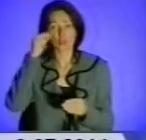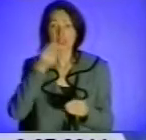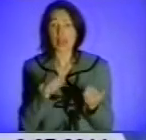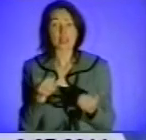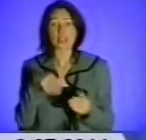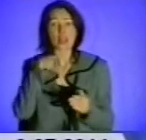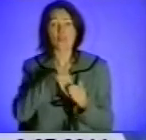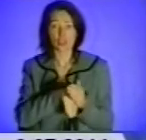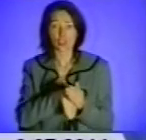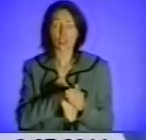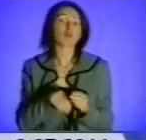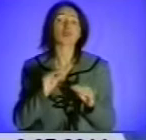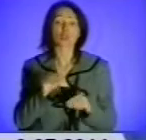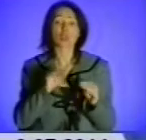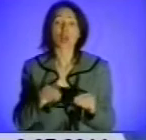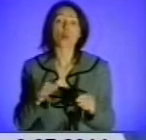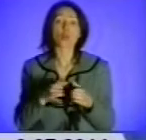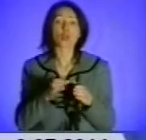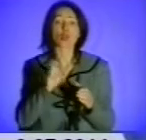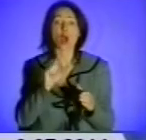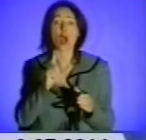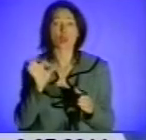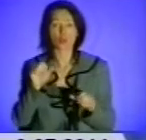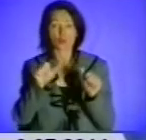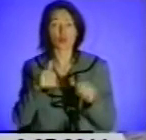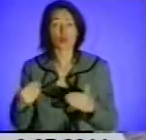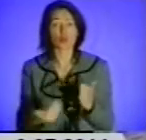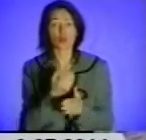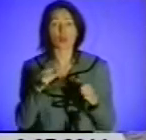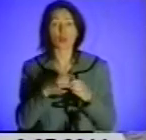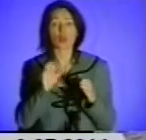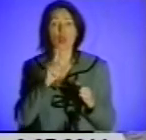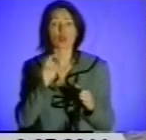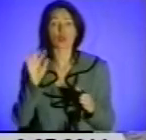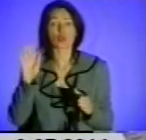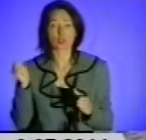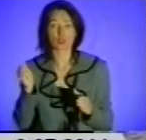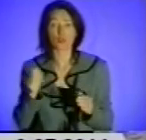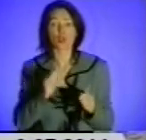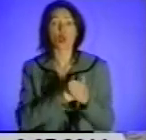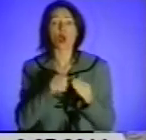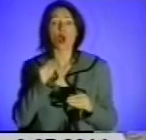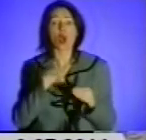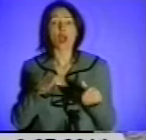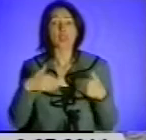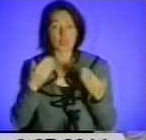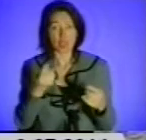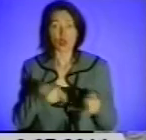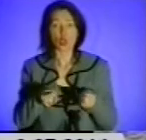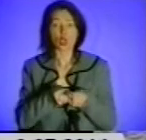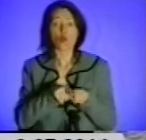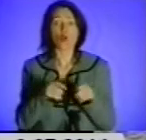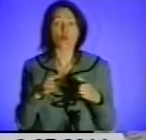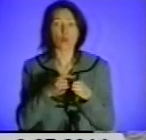новий батальйон «Азов-Січ». Ініціатор створення нового добровольчого військового формування – письменник Борис Гуменюк, який родом